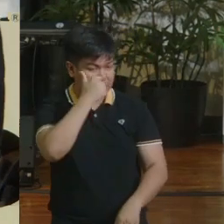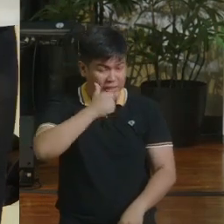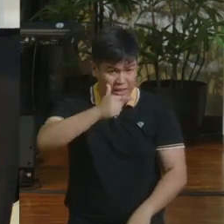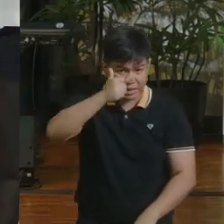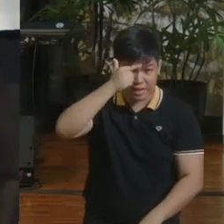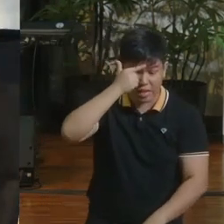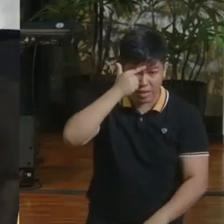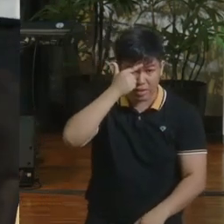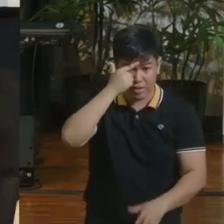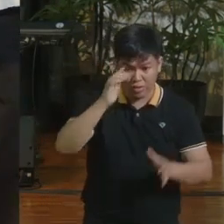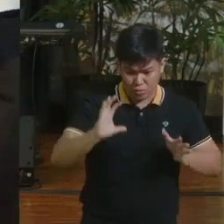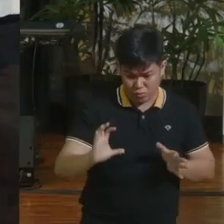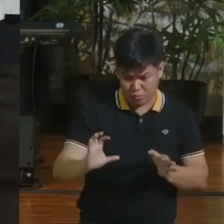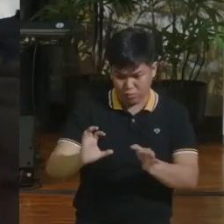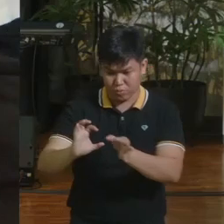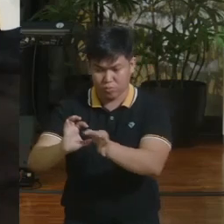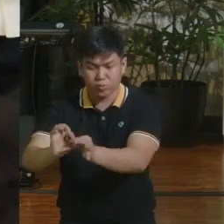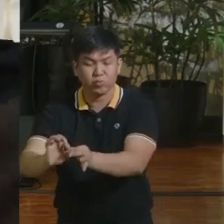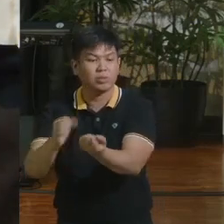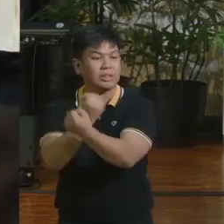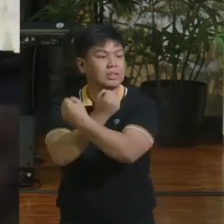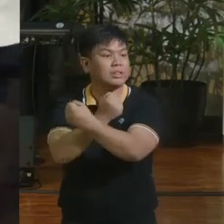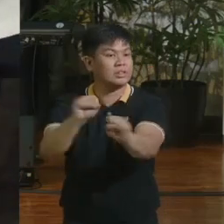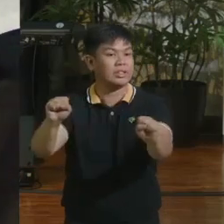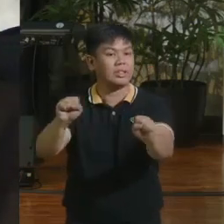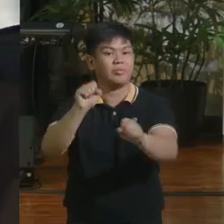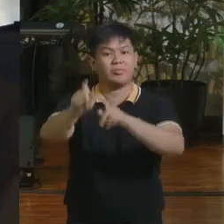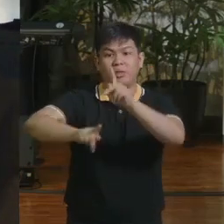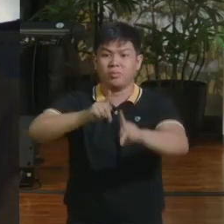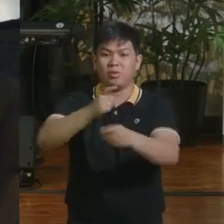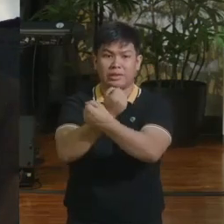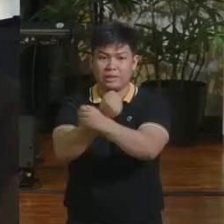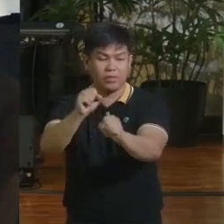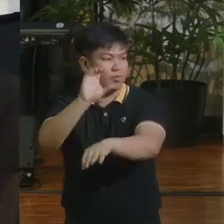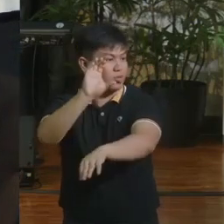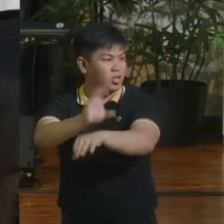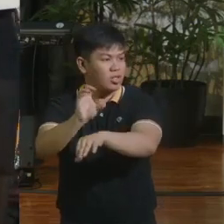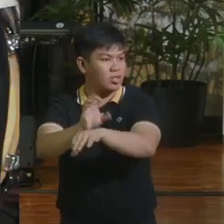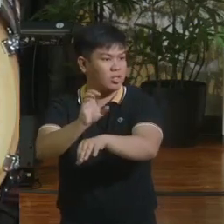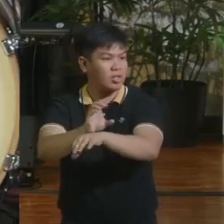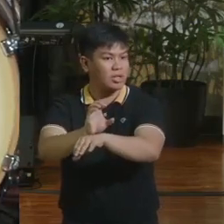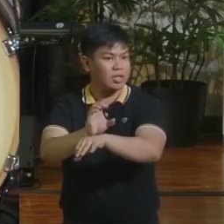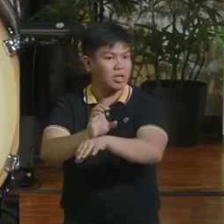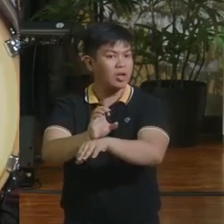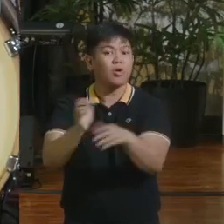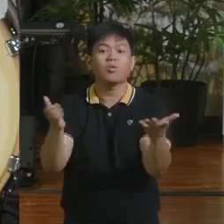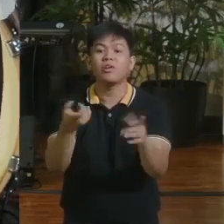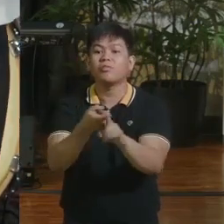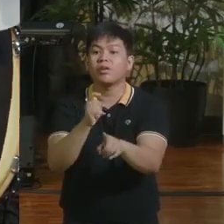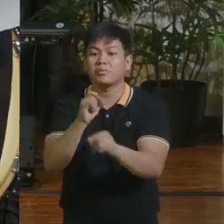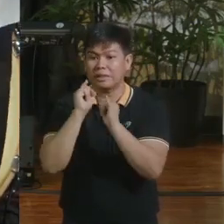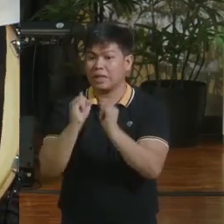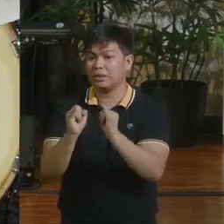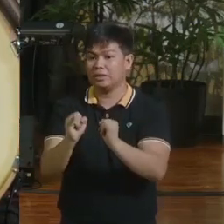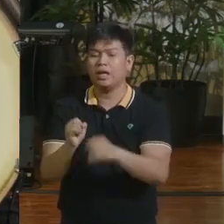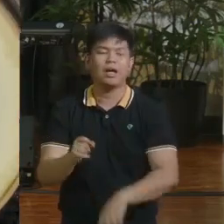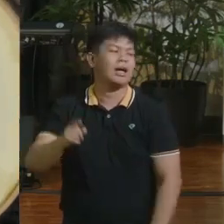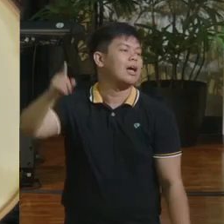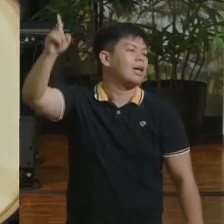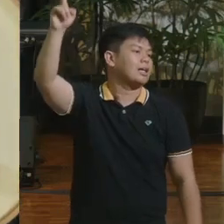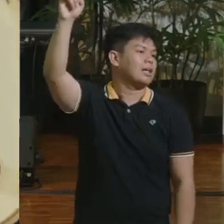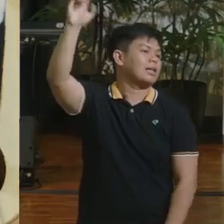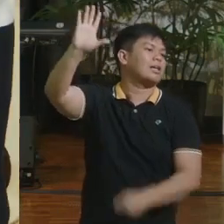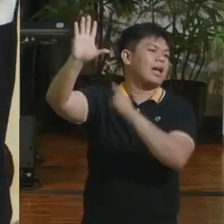pala ay kasama dapat sa kaharian ng Diyos ay isang revelation na inunveil